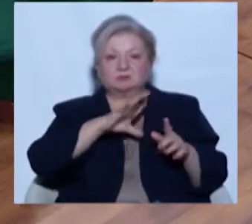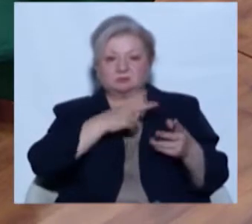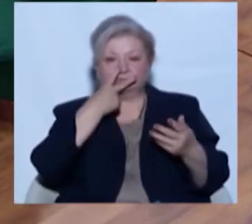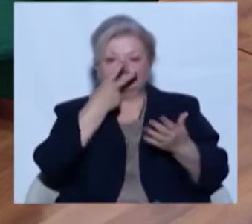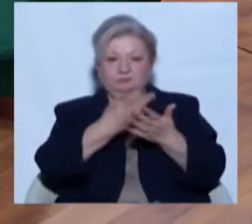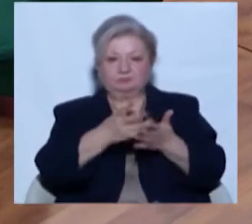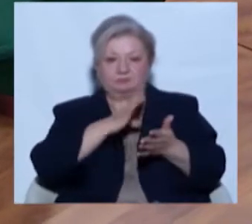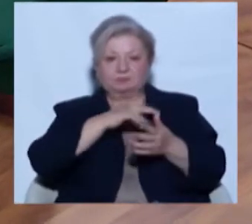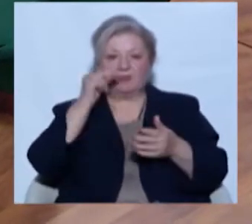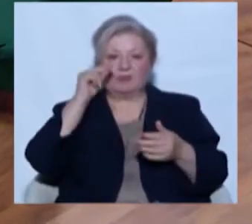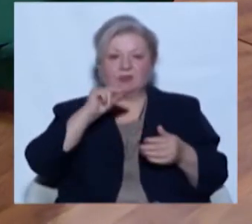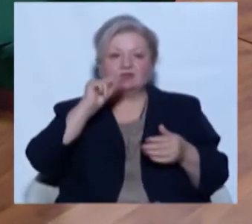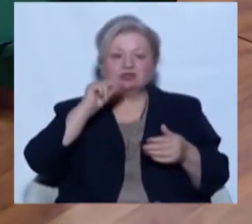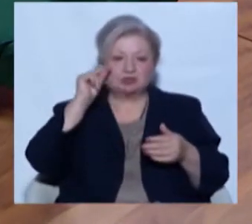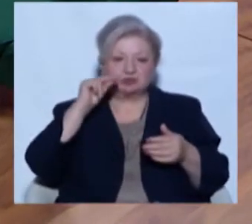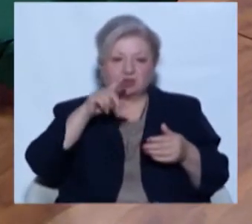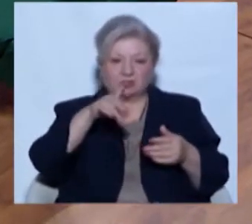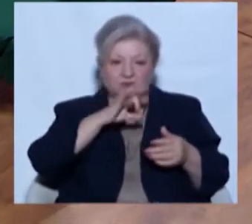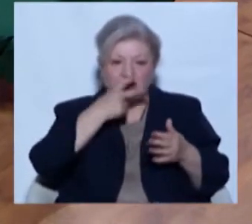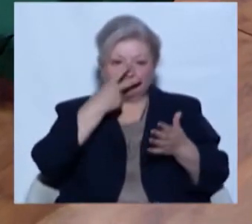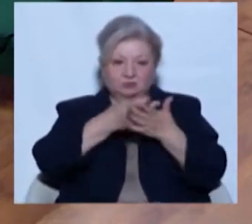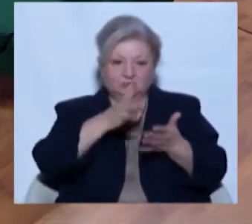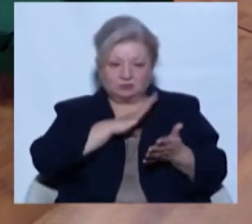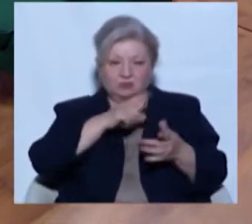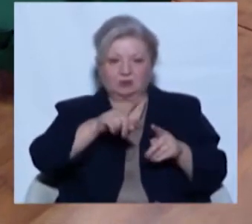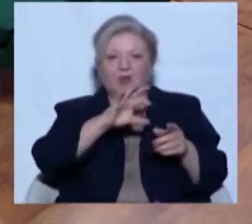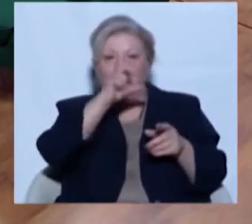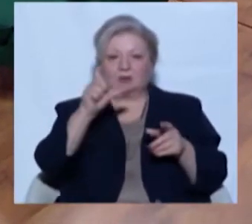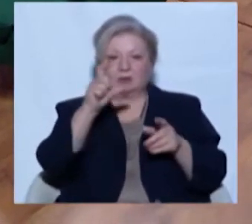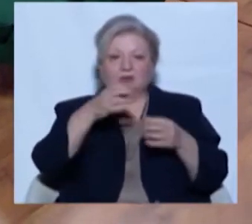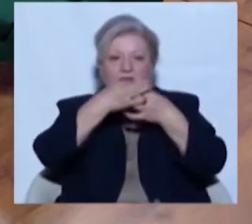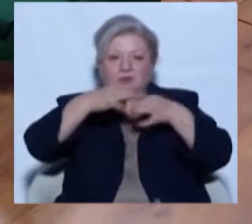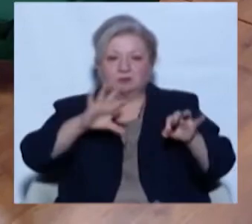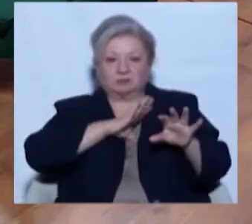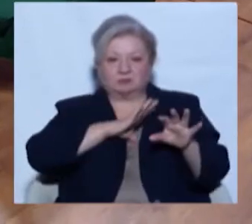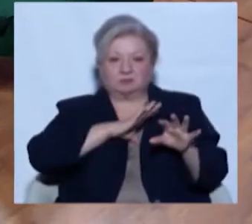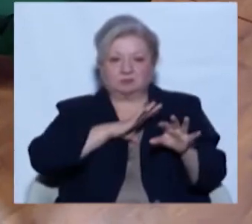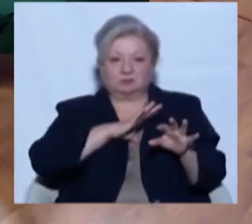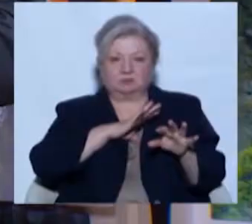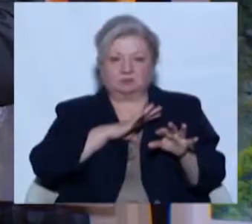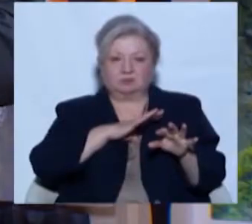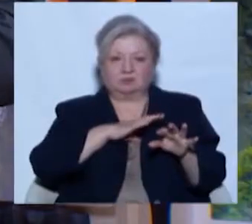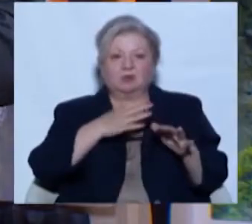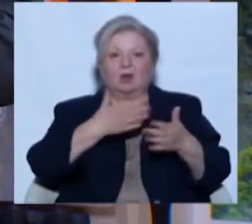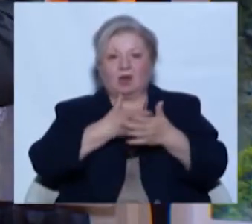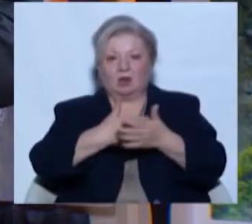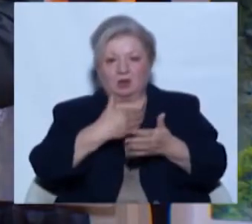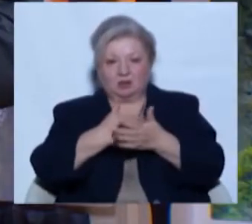გამოიხატა ჩეხეთშიც, ჩეხოსლოვაკიაშიც დემოკრატიზაციის მოთხოვნებისათვის